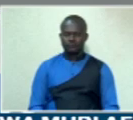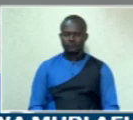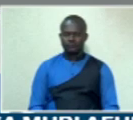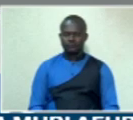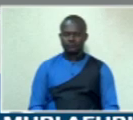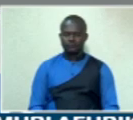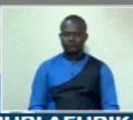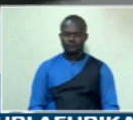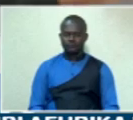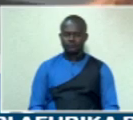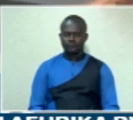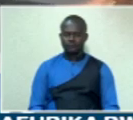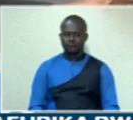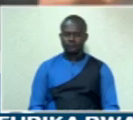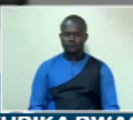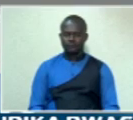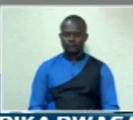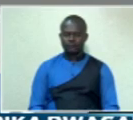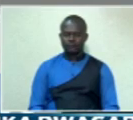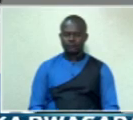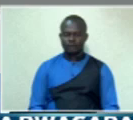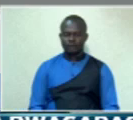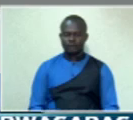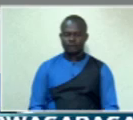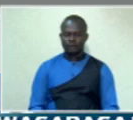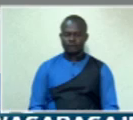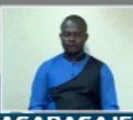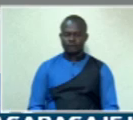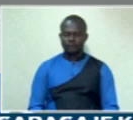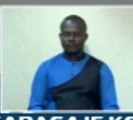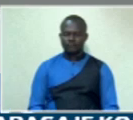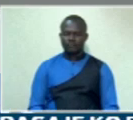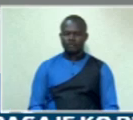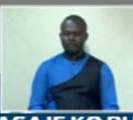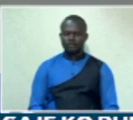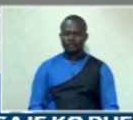with a good understanding of what happened, and we welcome this. It's a good thing.